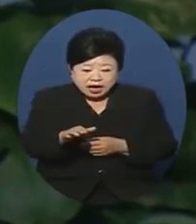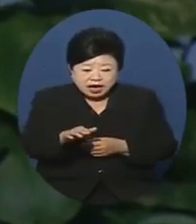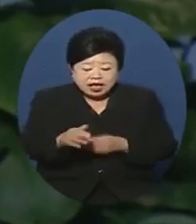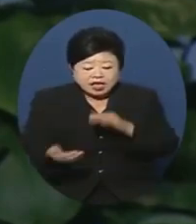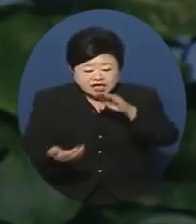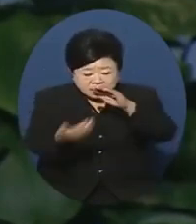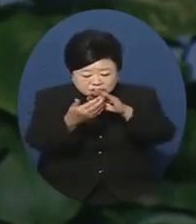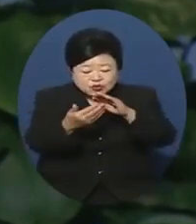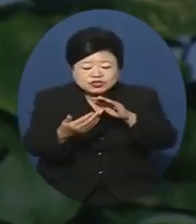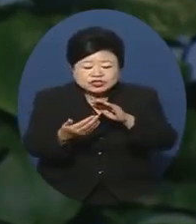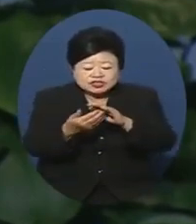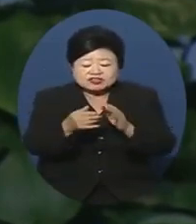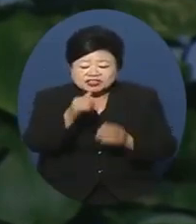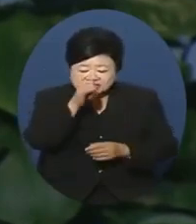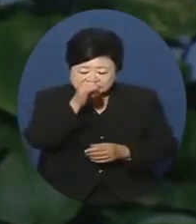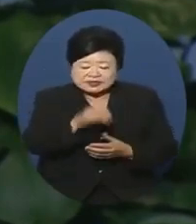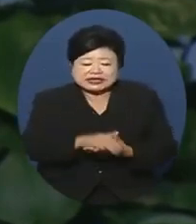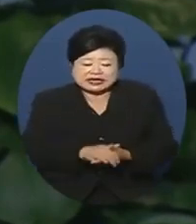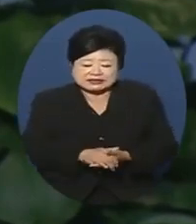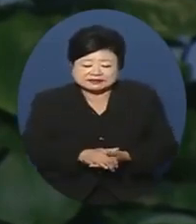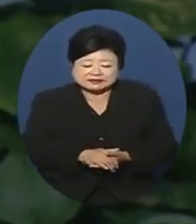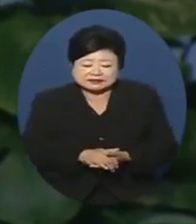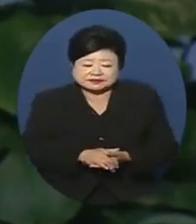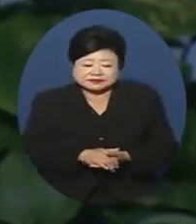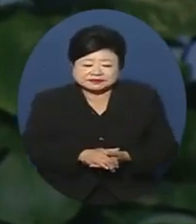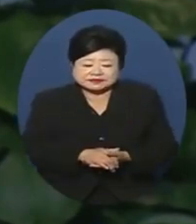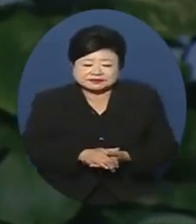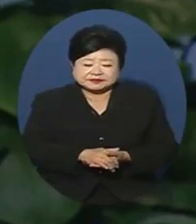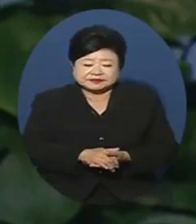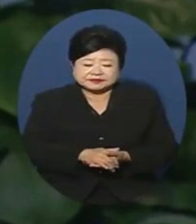이루어지는 것은 이루어지는 것입니다.